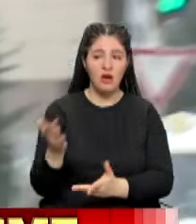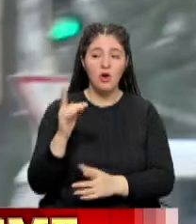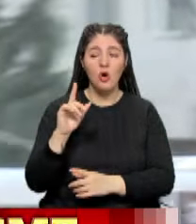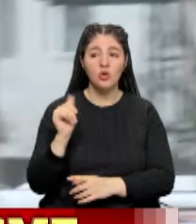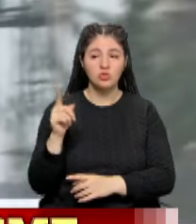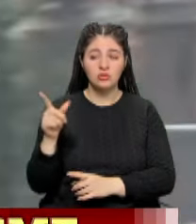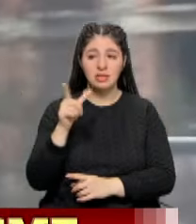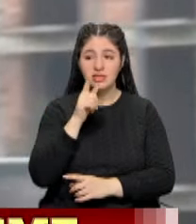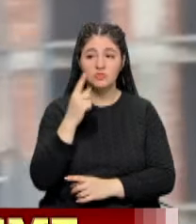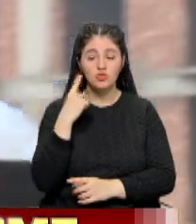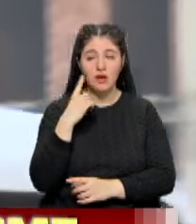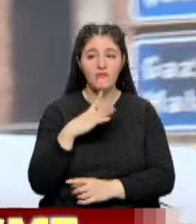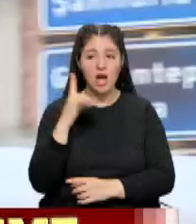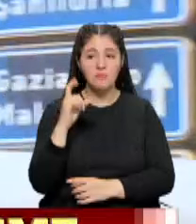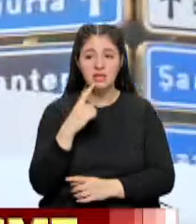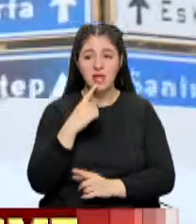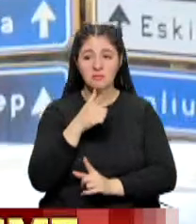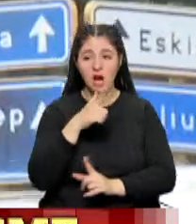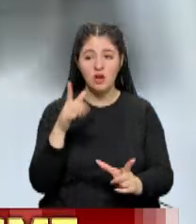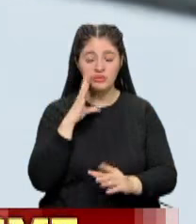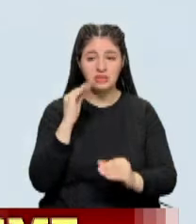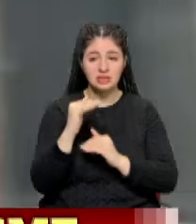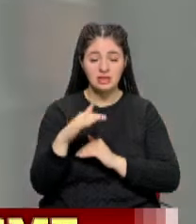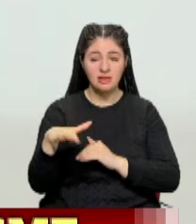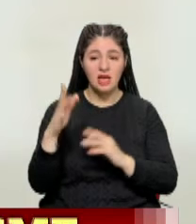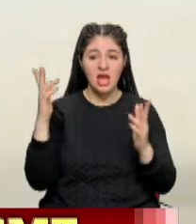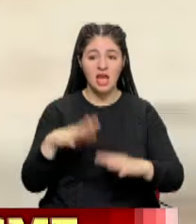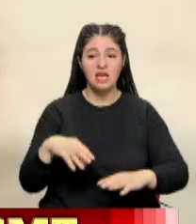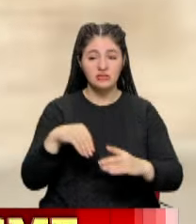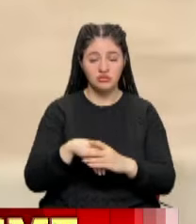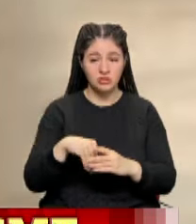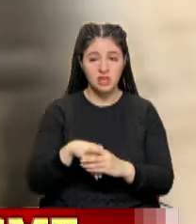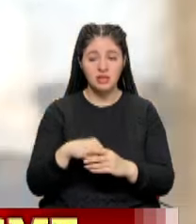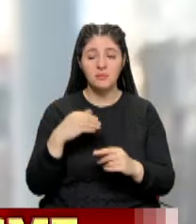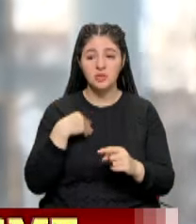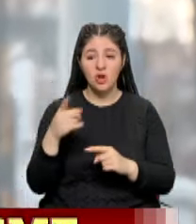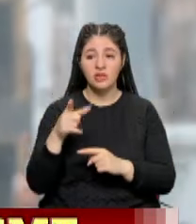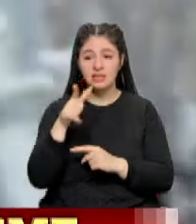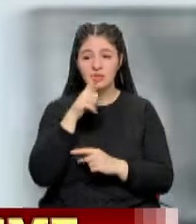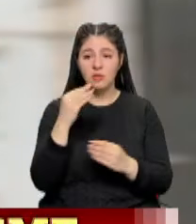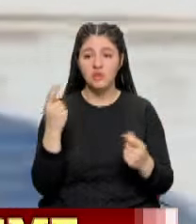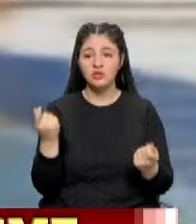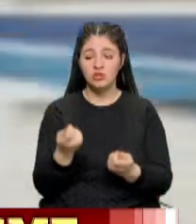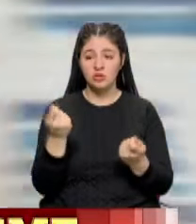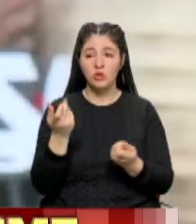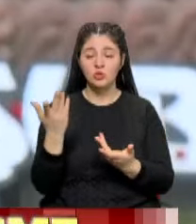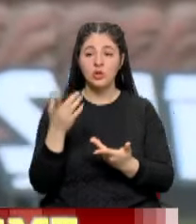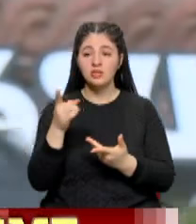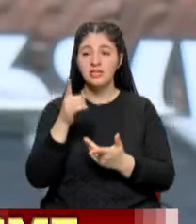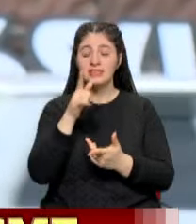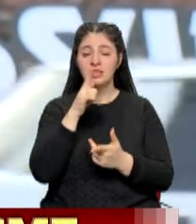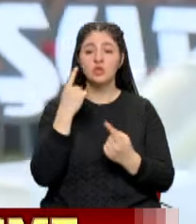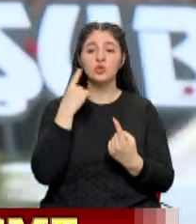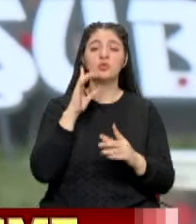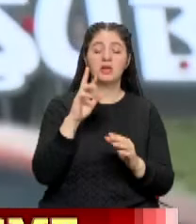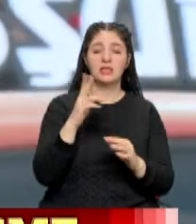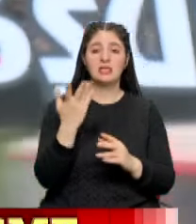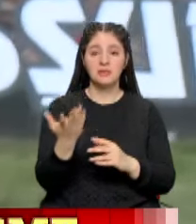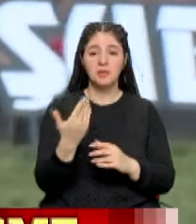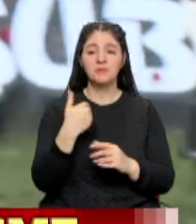gün sesimi duyan var mı diye bağırıyordu insanlar enkazların başından. Biz onların sesi olmaya çalışıyorduk. Onların sesi duyulmadığı